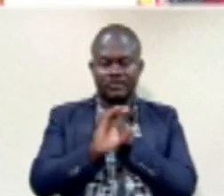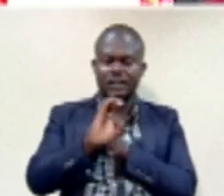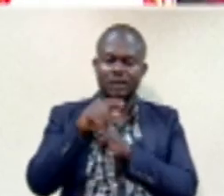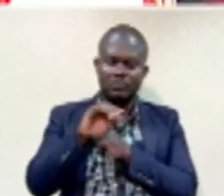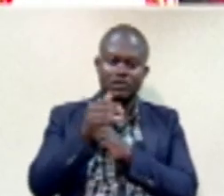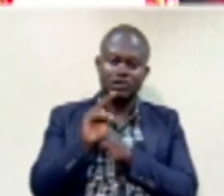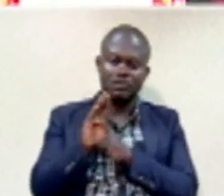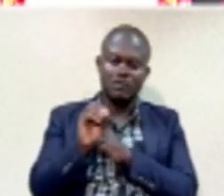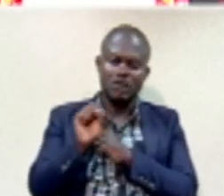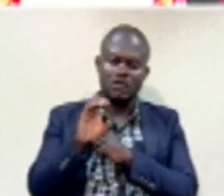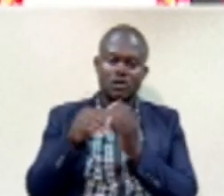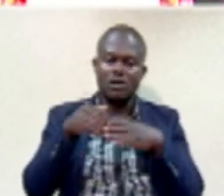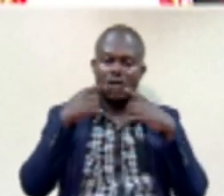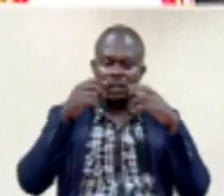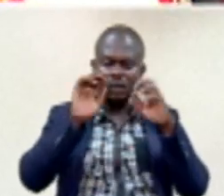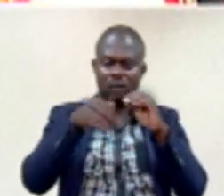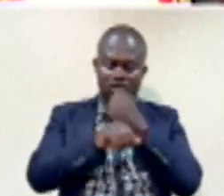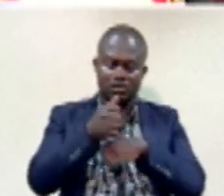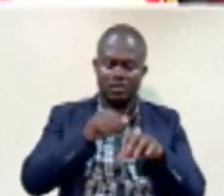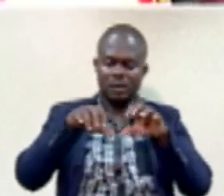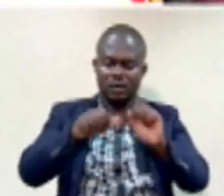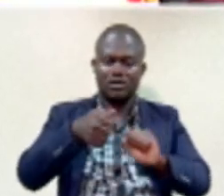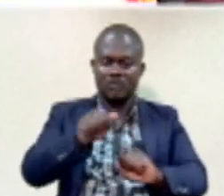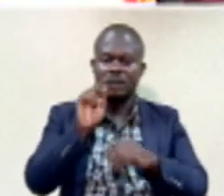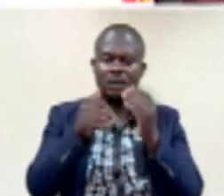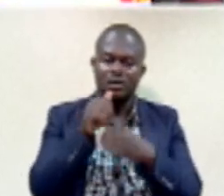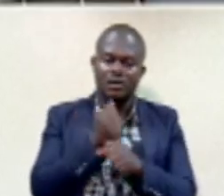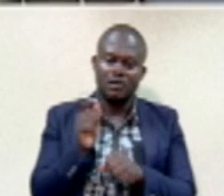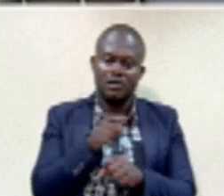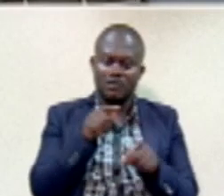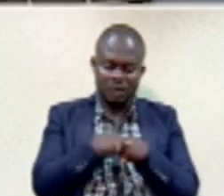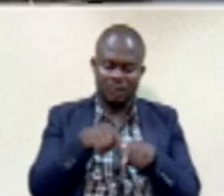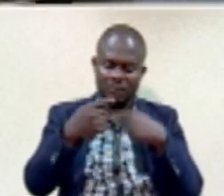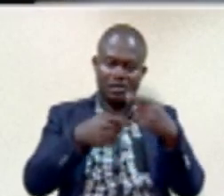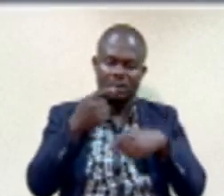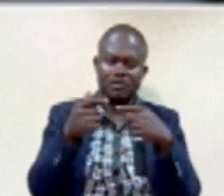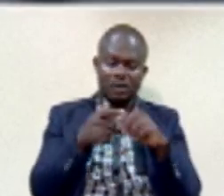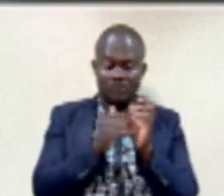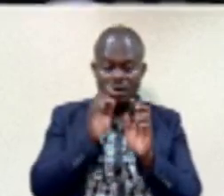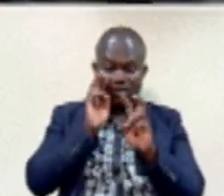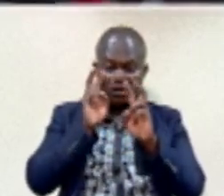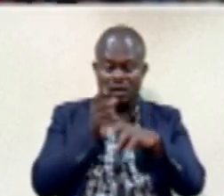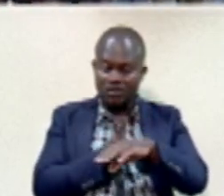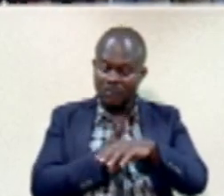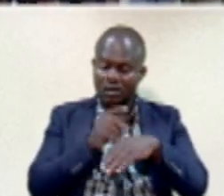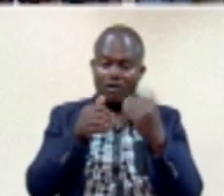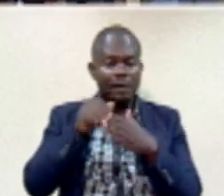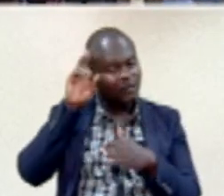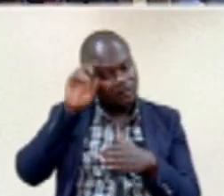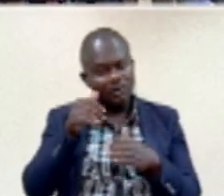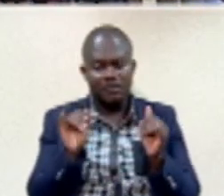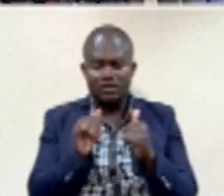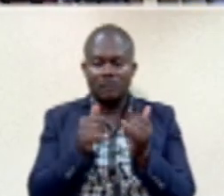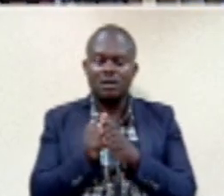John Bosco Kabera avuga ko ibikorwa byo guta muri yombi abanyabyaha nk'aba bikomeje bityo akaba naboneraho kuburira abagihirahira